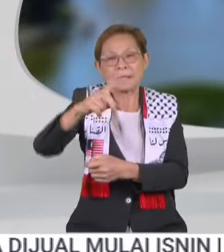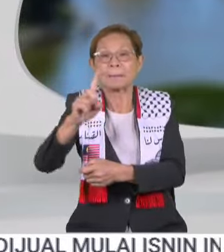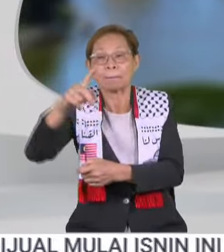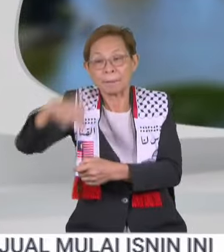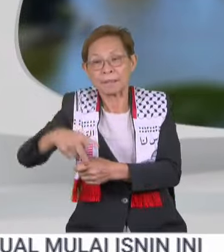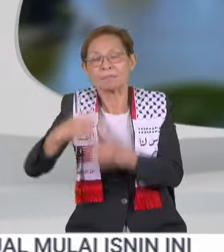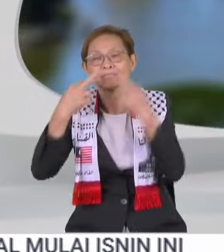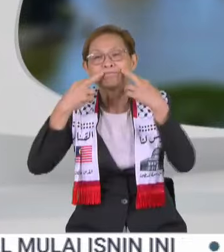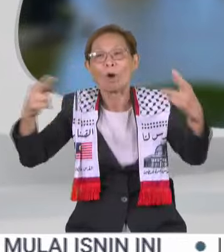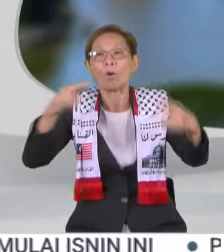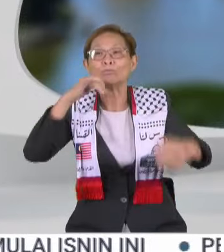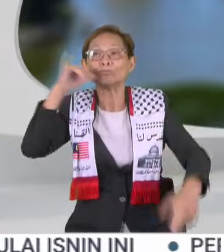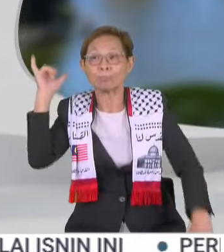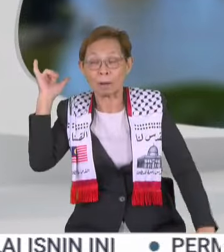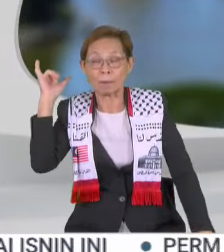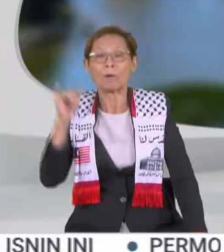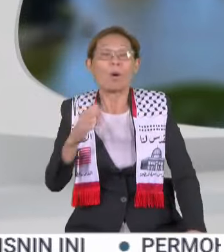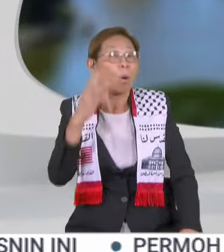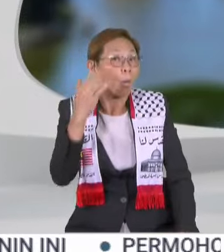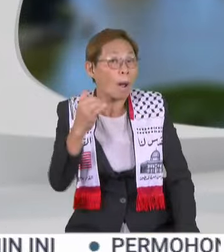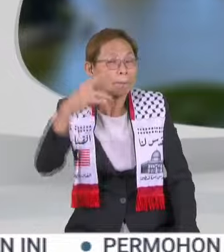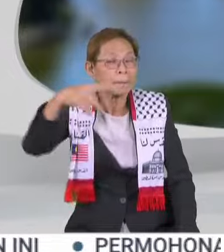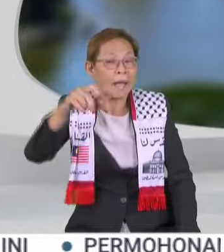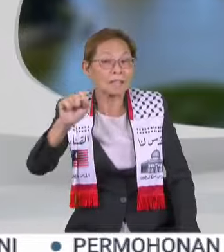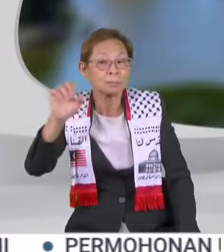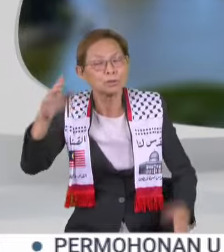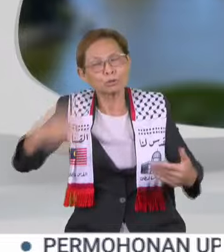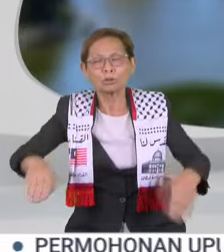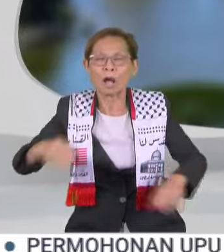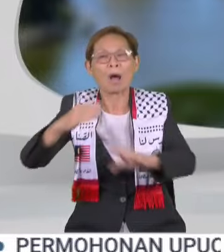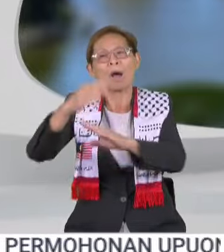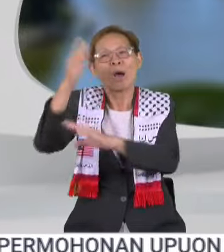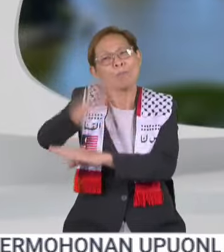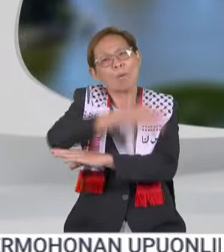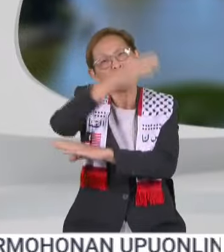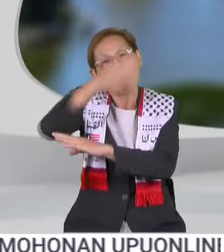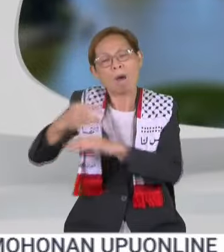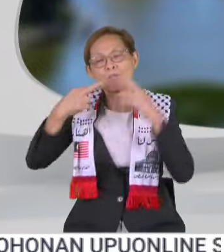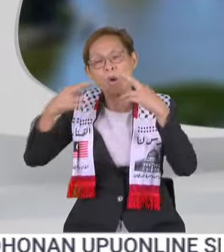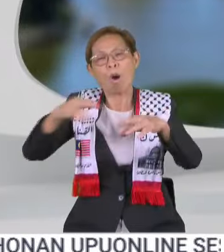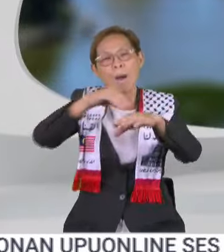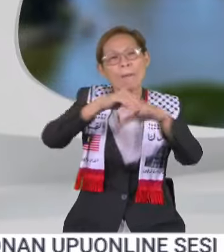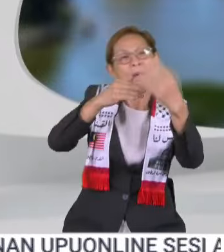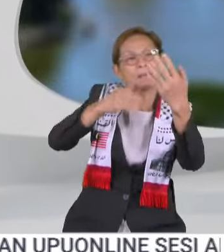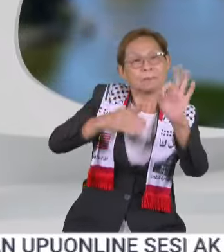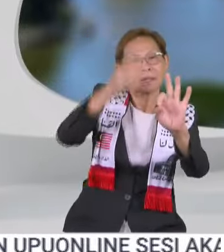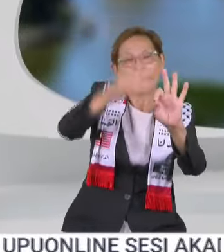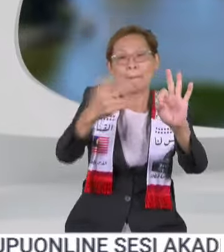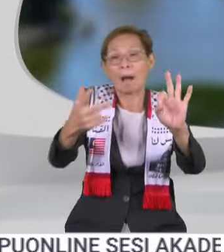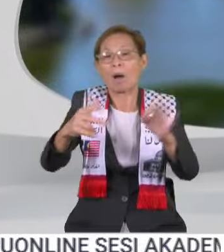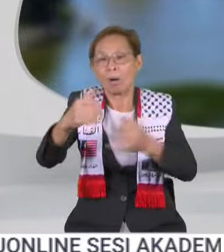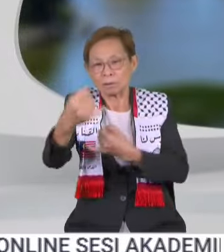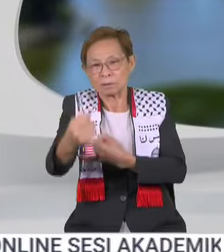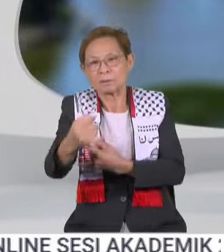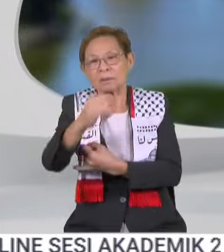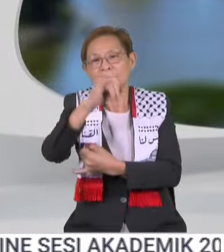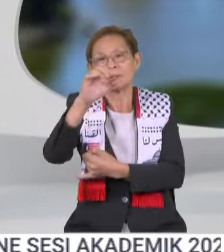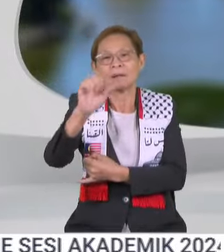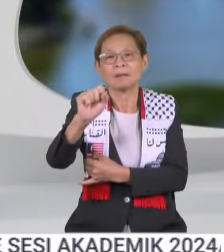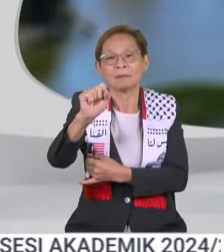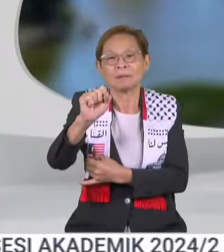PDP secara rasmi malam tadi. Ini berikutan PSB telah pun dibubarkan secara rasmi pada 19 Mac lalu oleh Jabatan